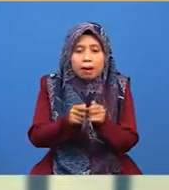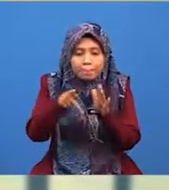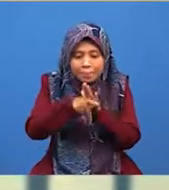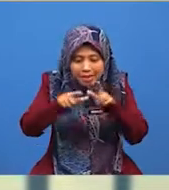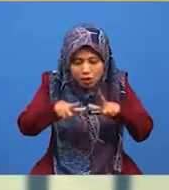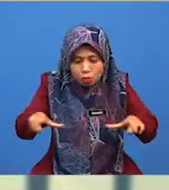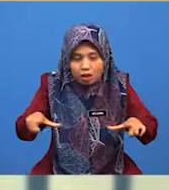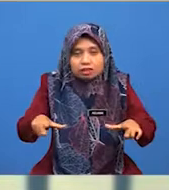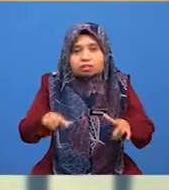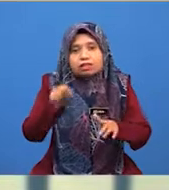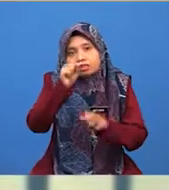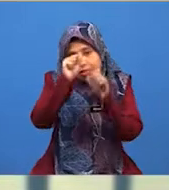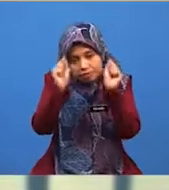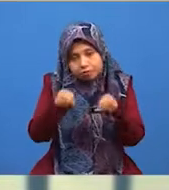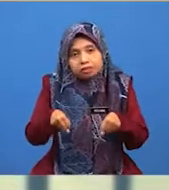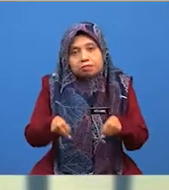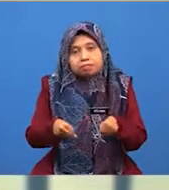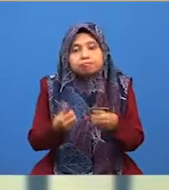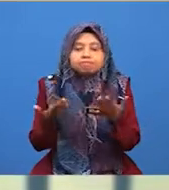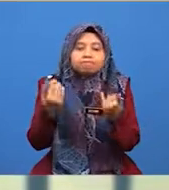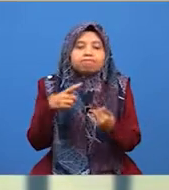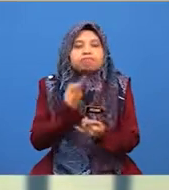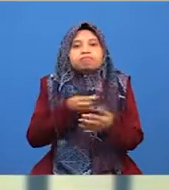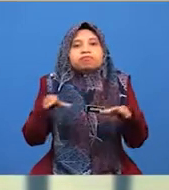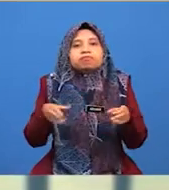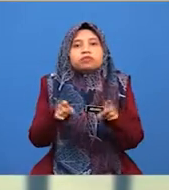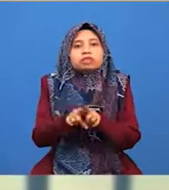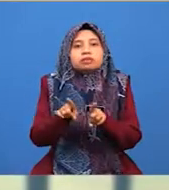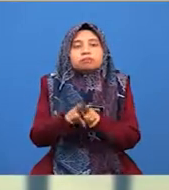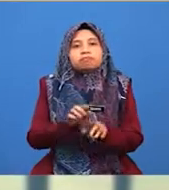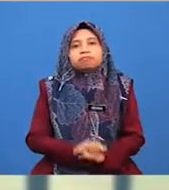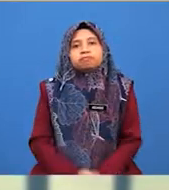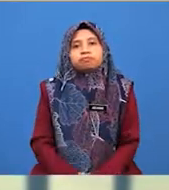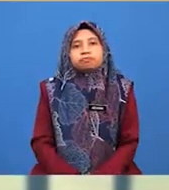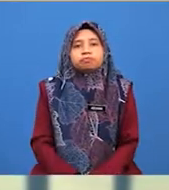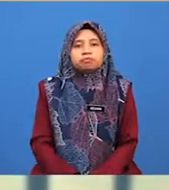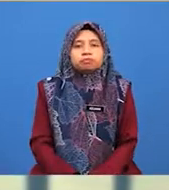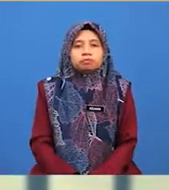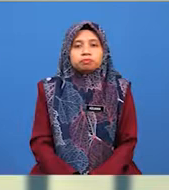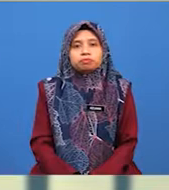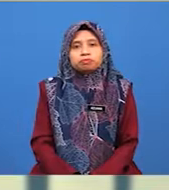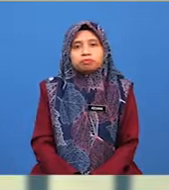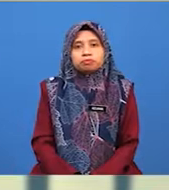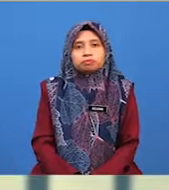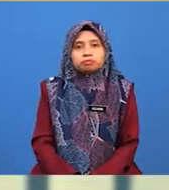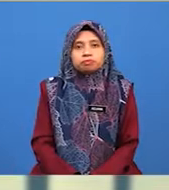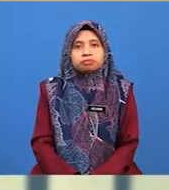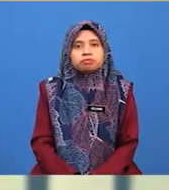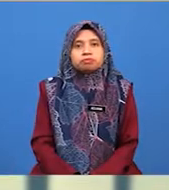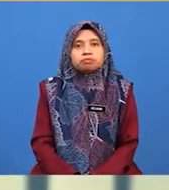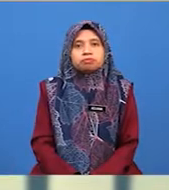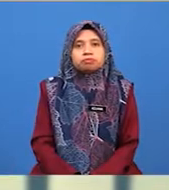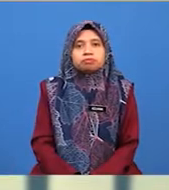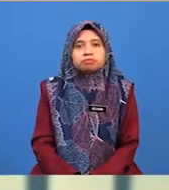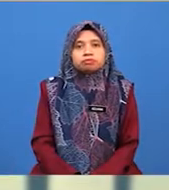subjek? Mari sama-sama kita ulang kaji semula tentang gambar yang telah kita